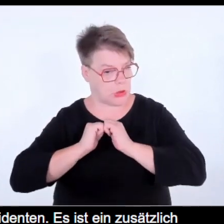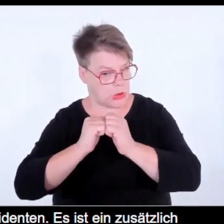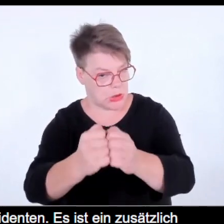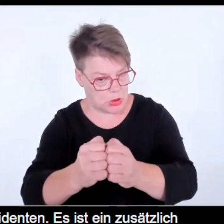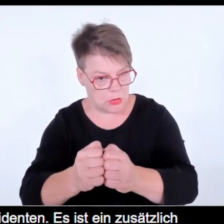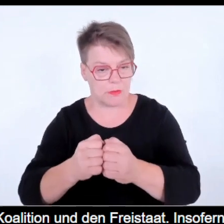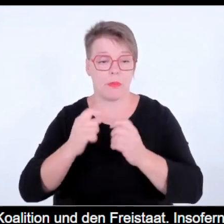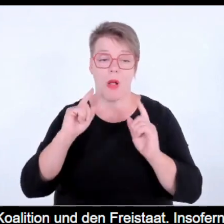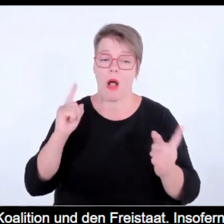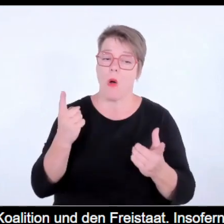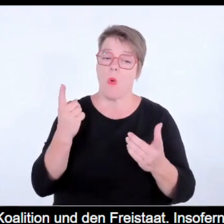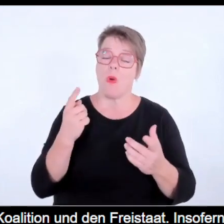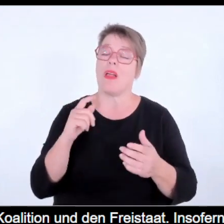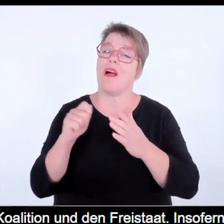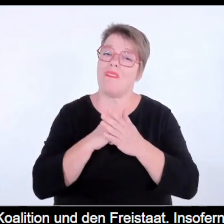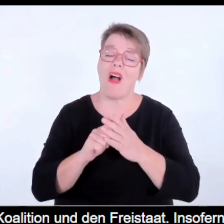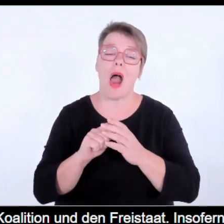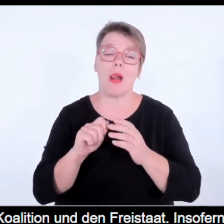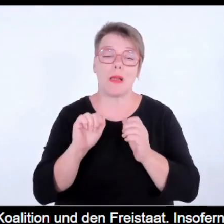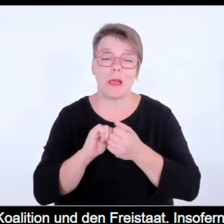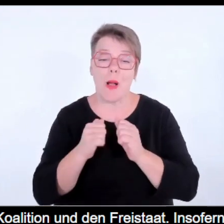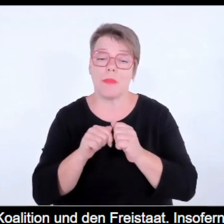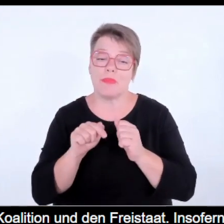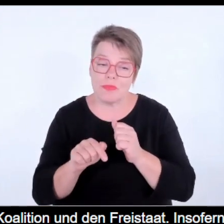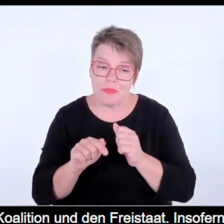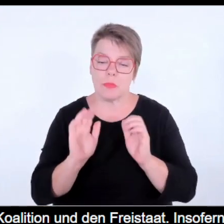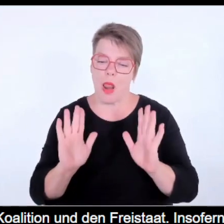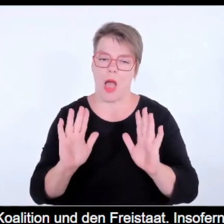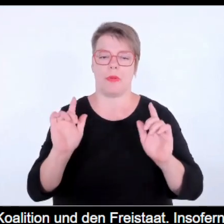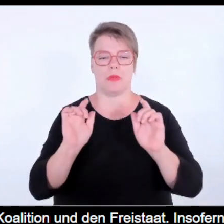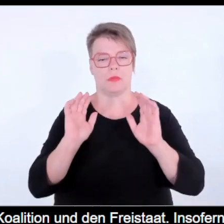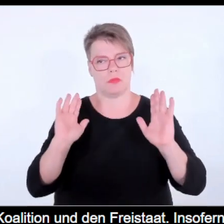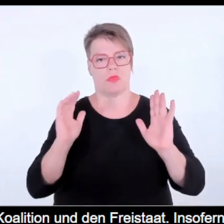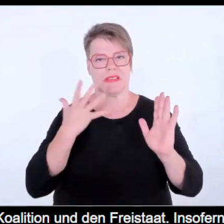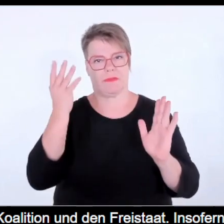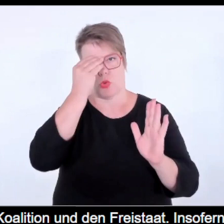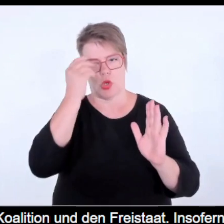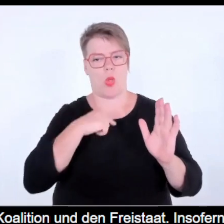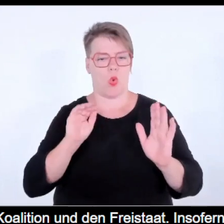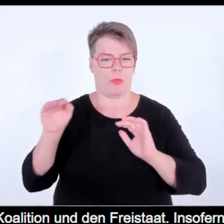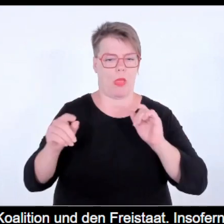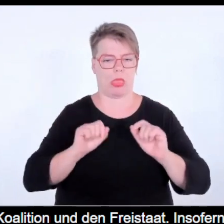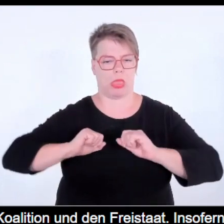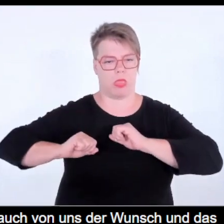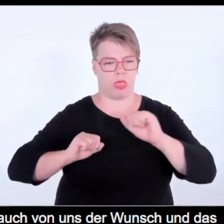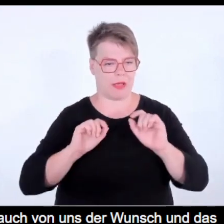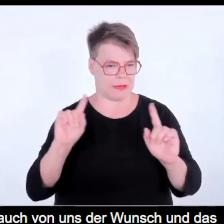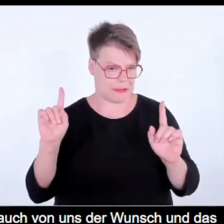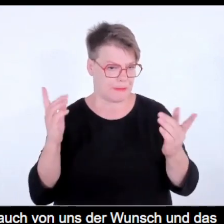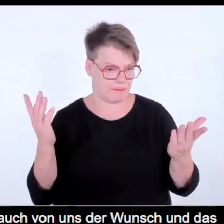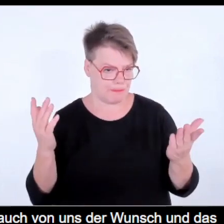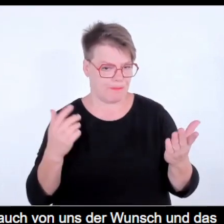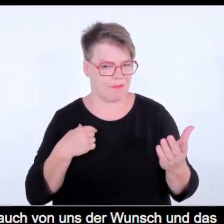Wir haben schon auch die Funktion, sage ich ganz deutlich, dass solche Wahlkämpfe auch immer in gewisser Weise